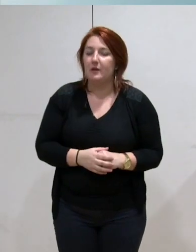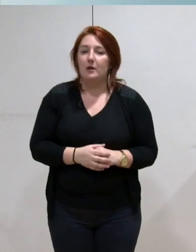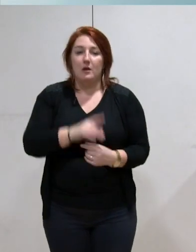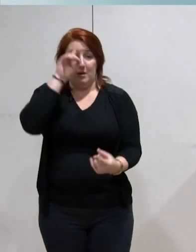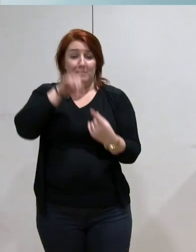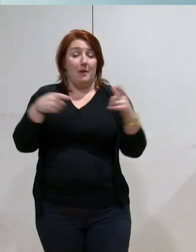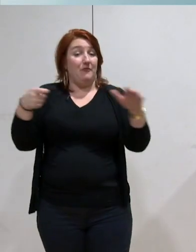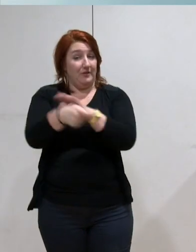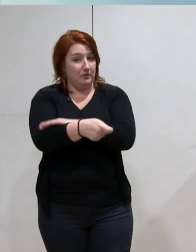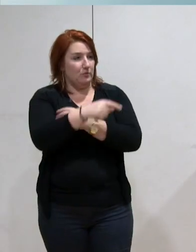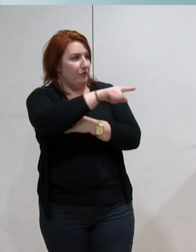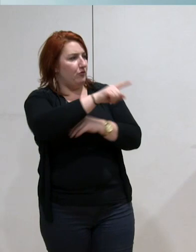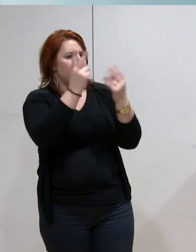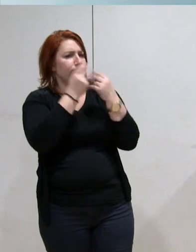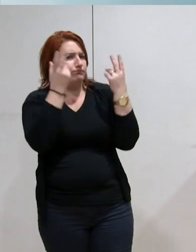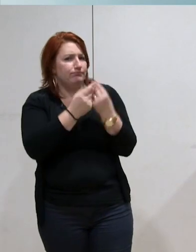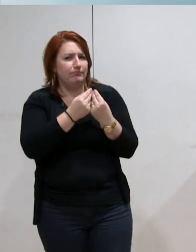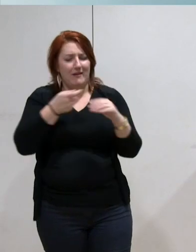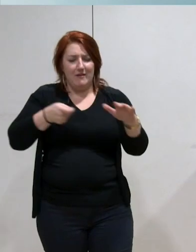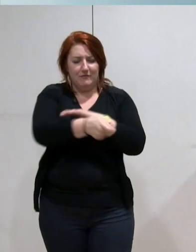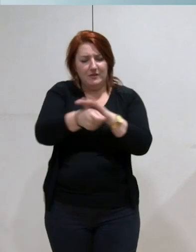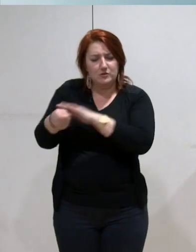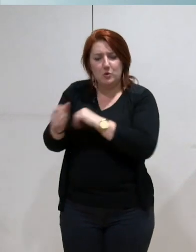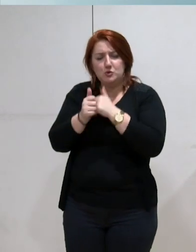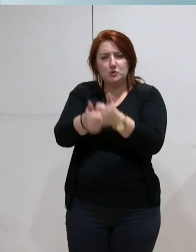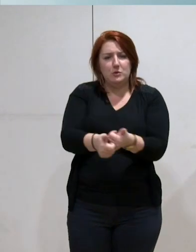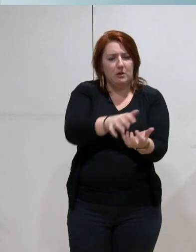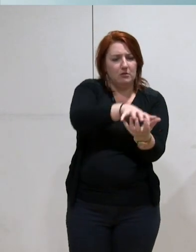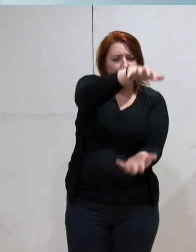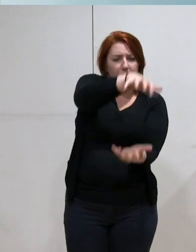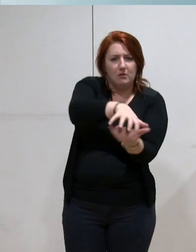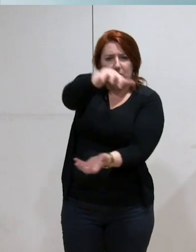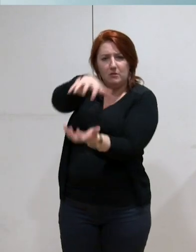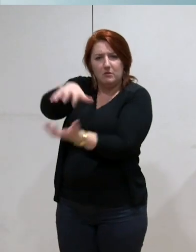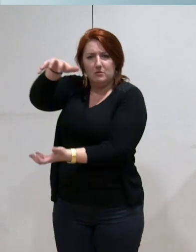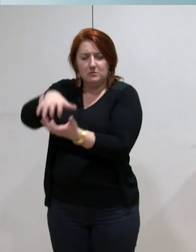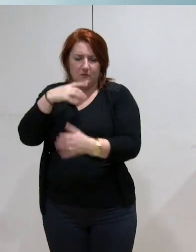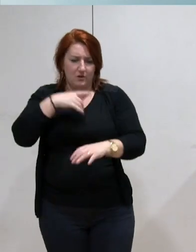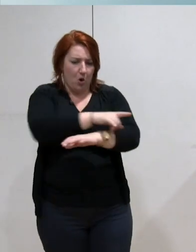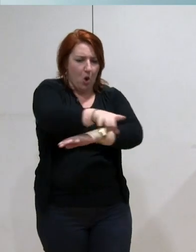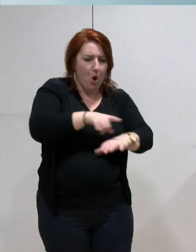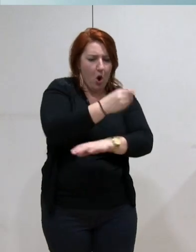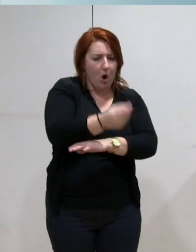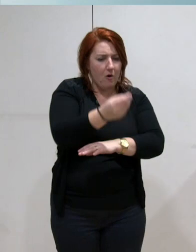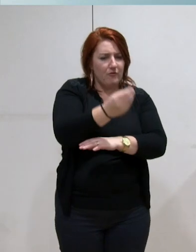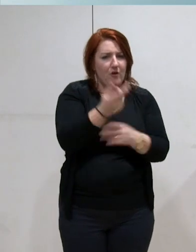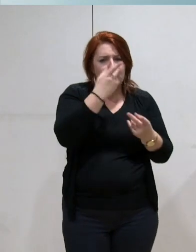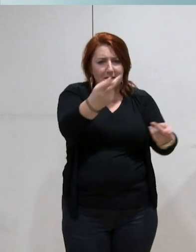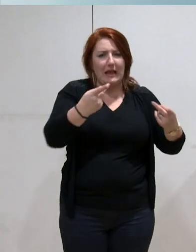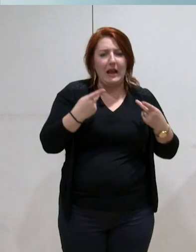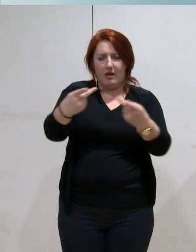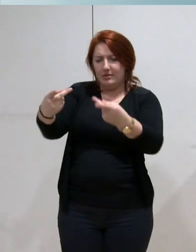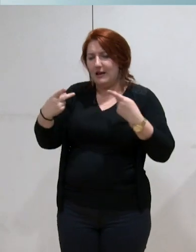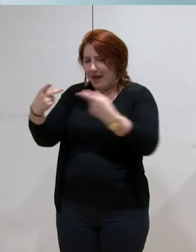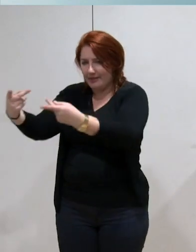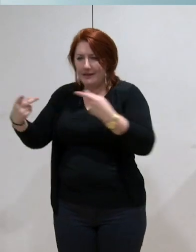avant un financement lié au quantitatif hein c'est-à-dire le nombre d'heures enfants qui sont déclarés